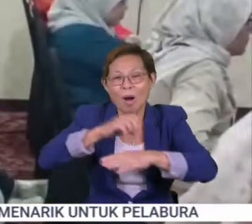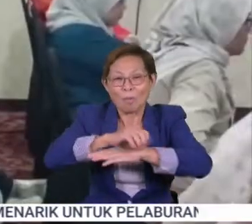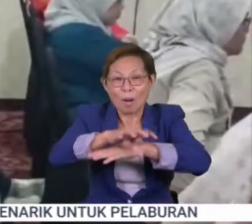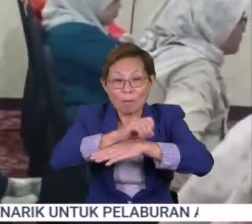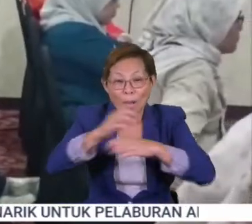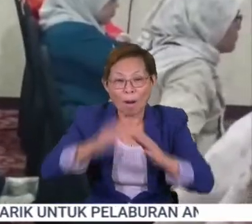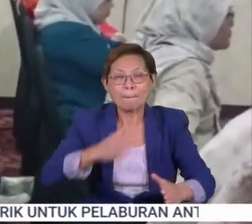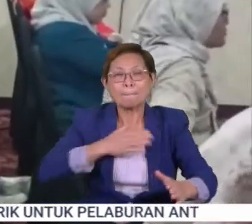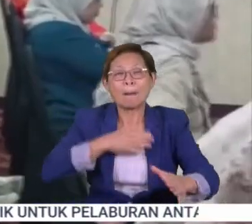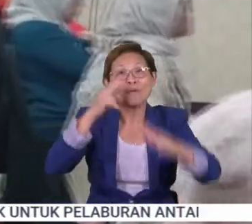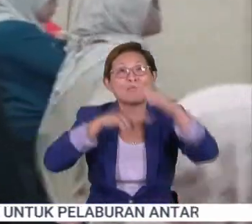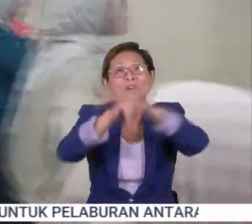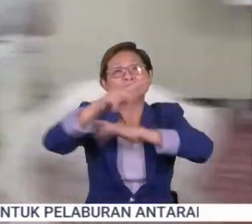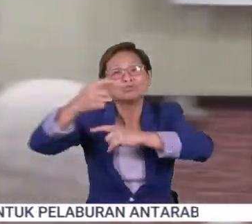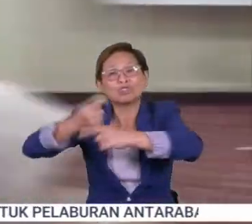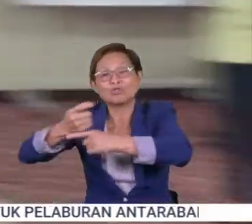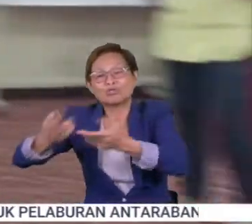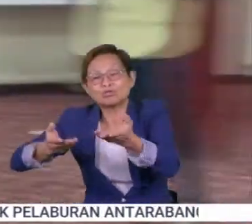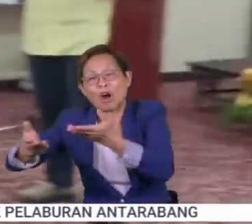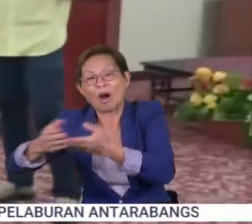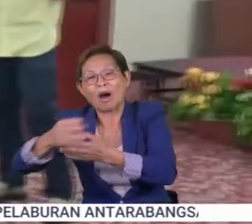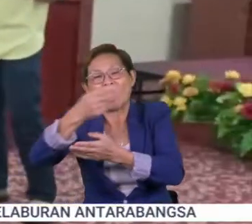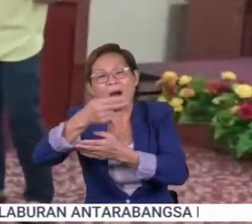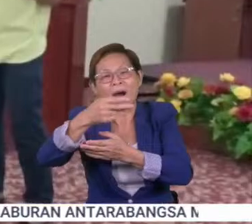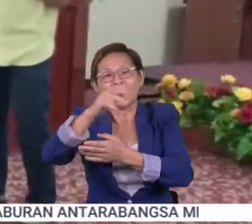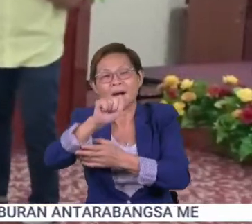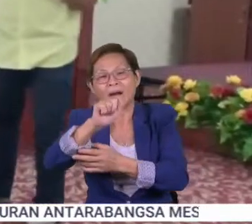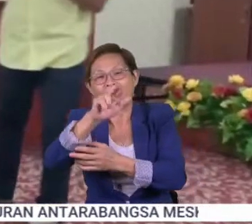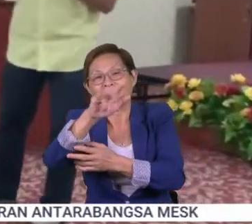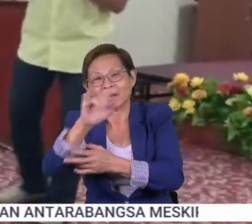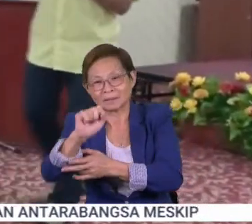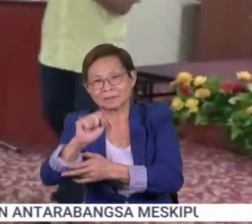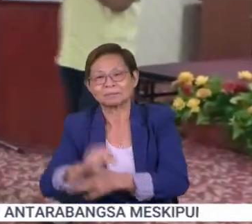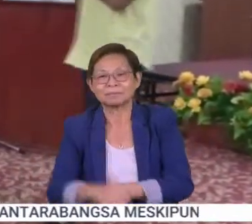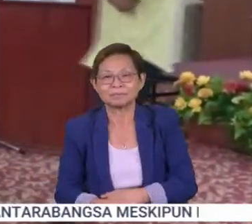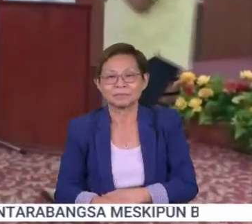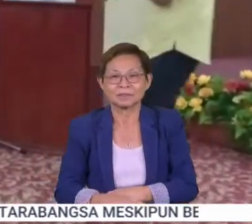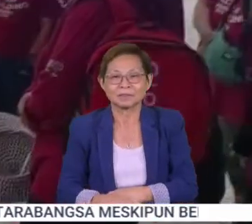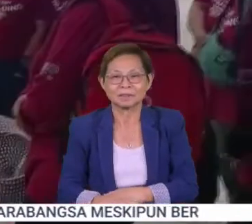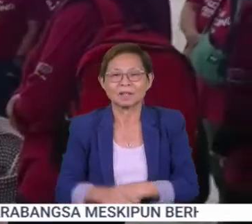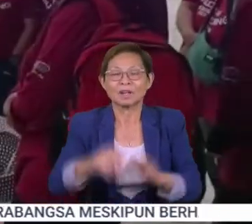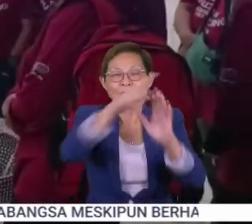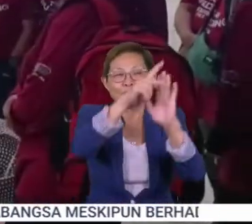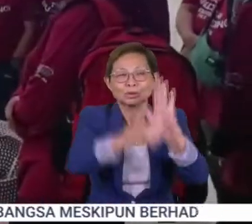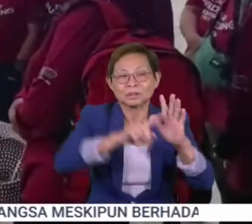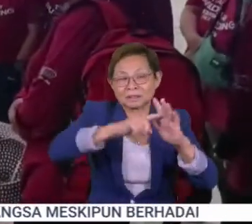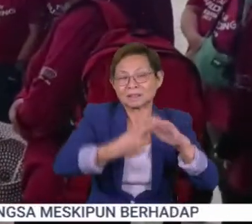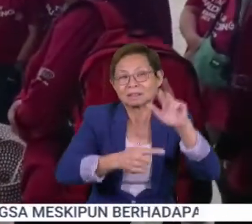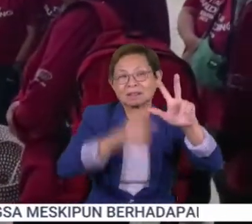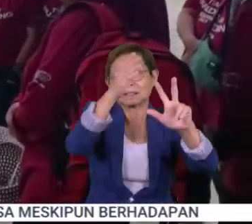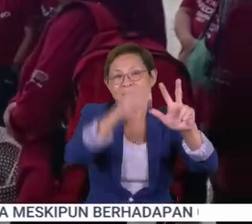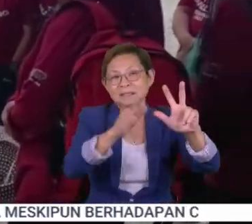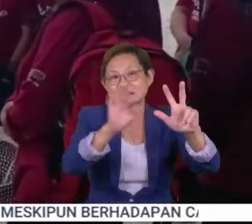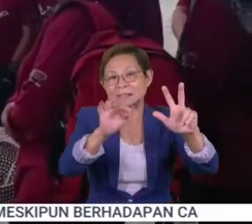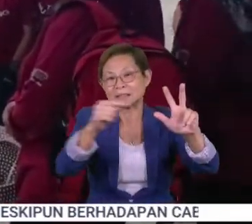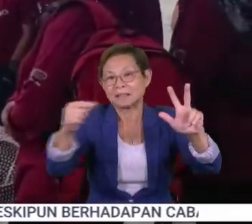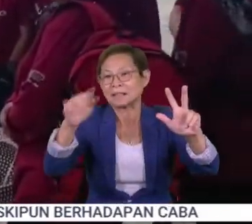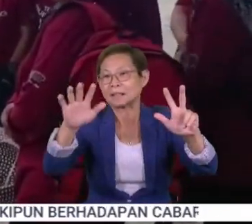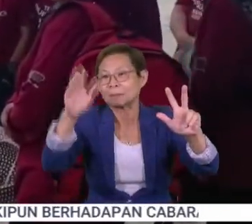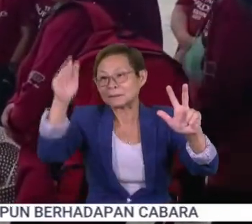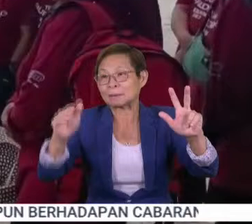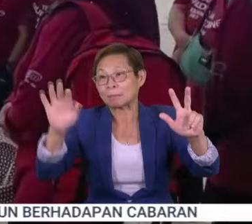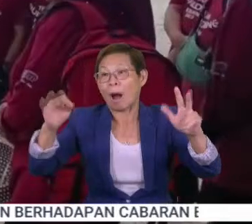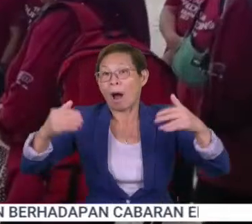latihan Mind Vision Training Services Muhammad Haris Hairun Faizi. Kursus bermula 3 September hingga 5